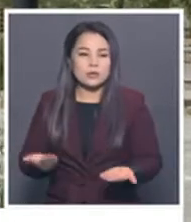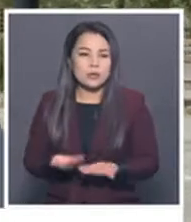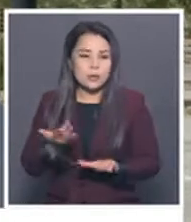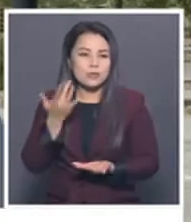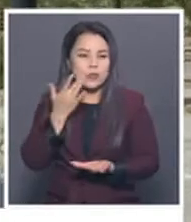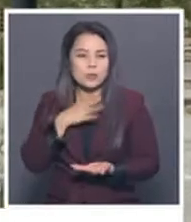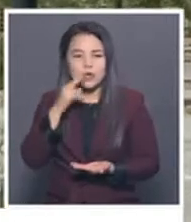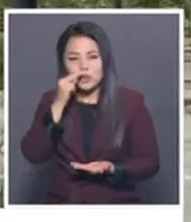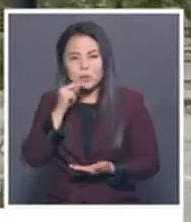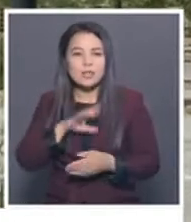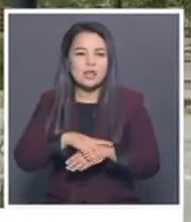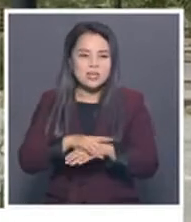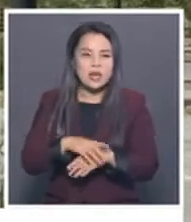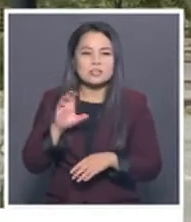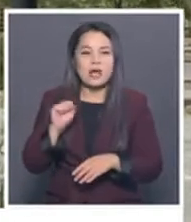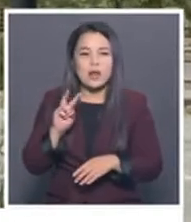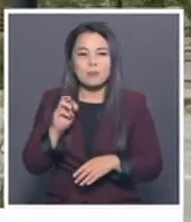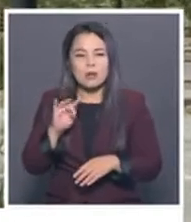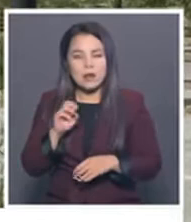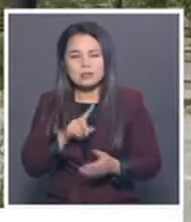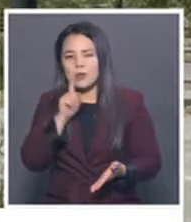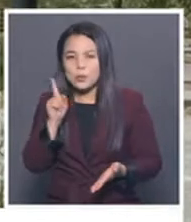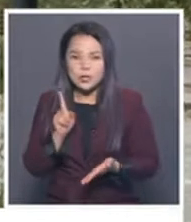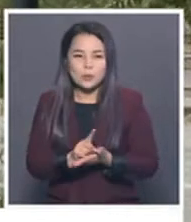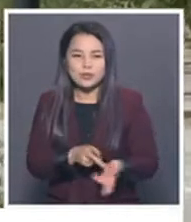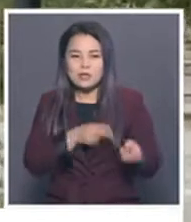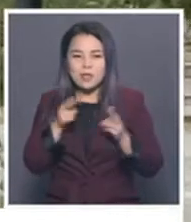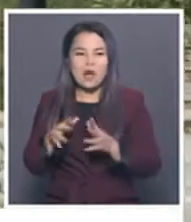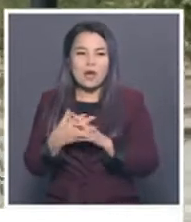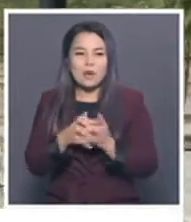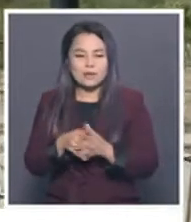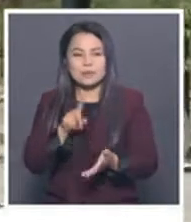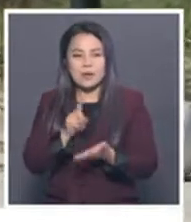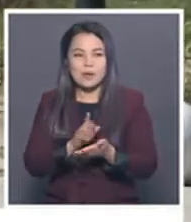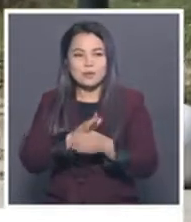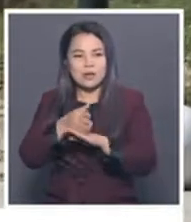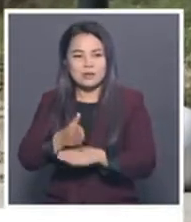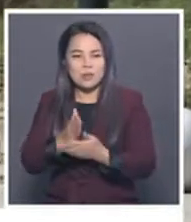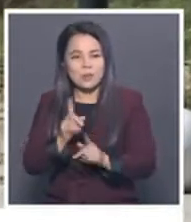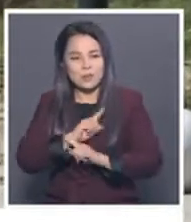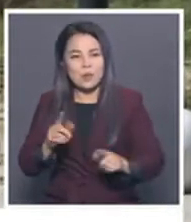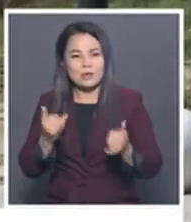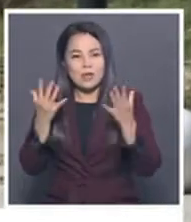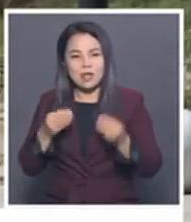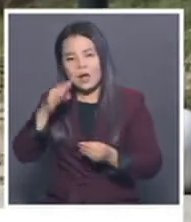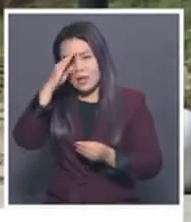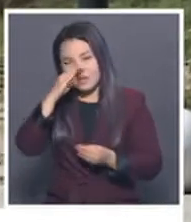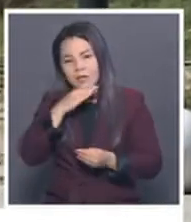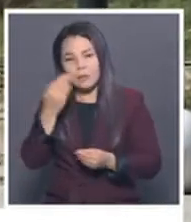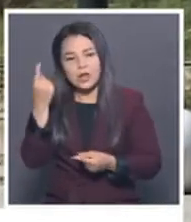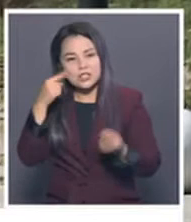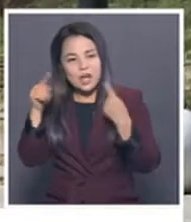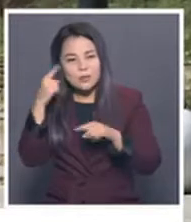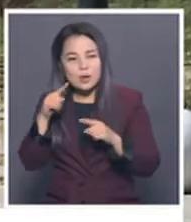Әлесімде Шымкент, Ташкент, Самарқанға баратын болсақ, міндетті түрде ауылға соқпай кетпейтінбіз. Бүгін ерекше күн. Бұл әкемнің